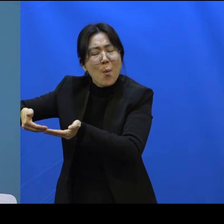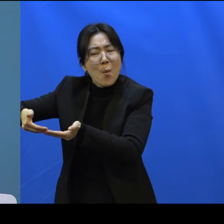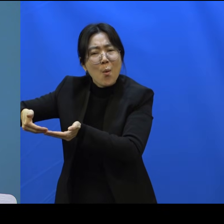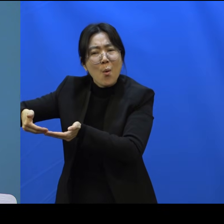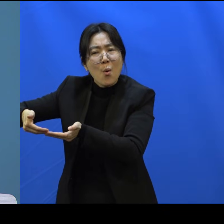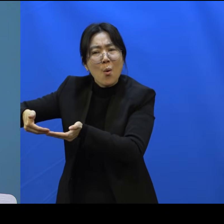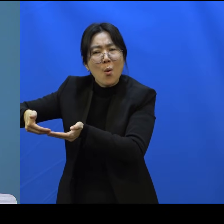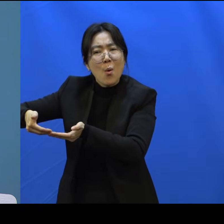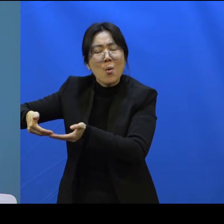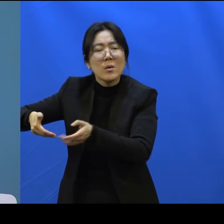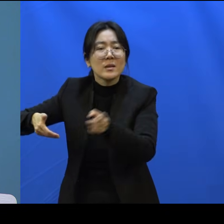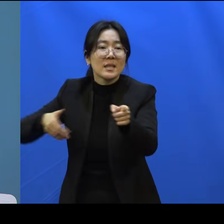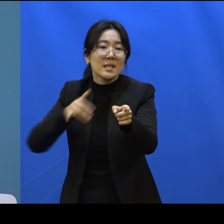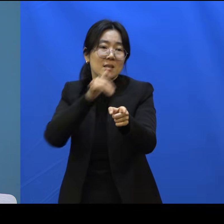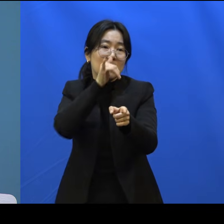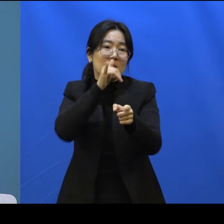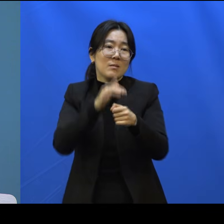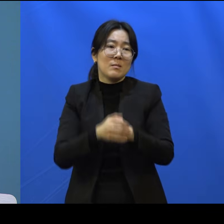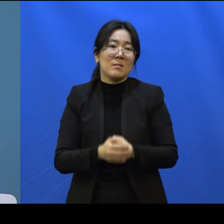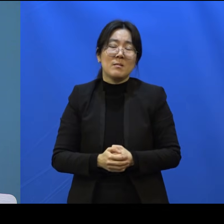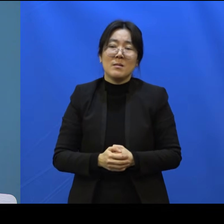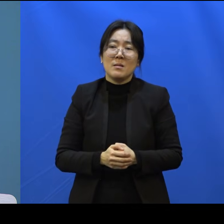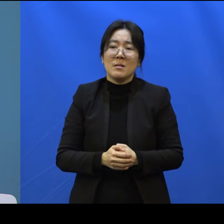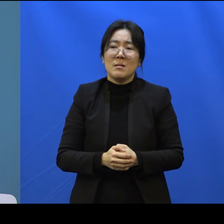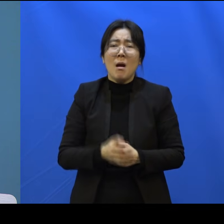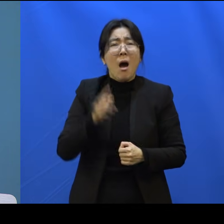비밀이 거기에 있습니다.